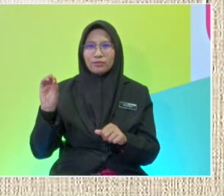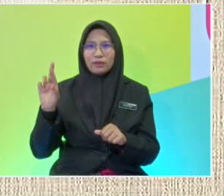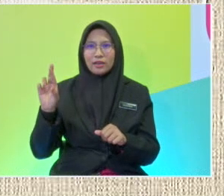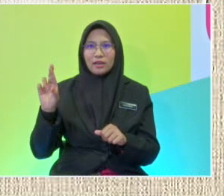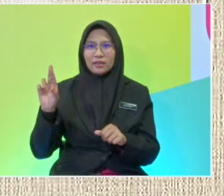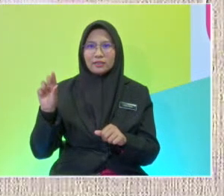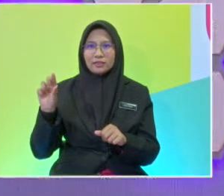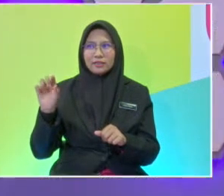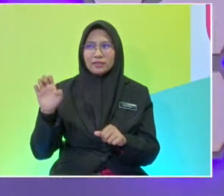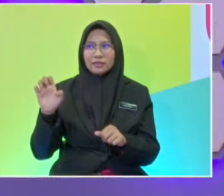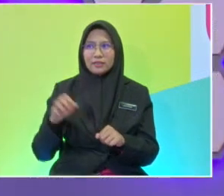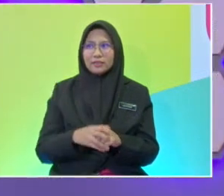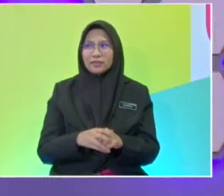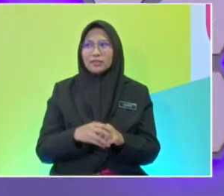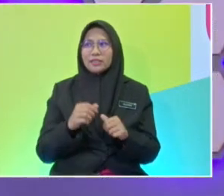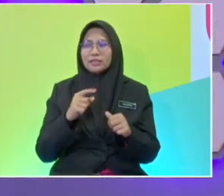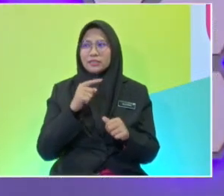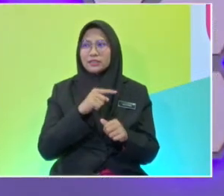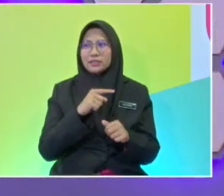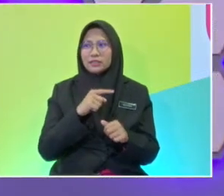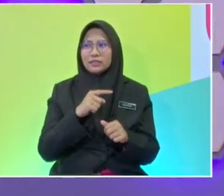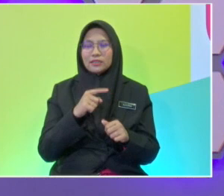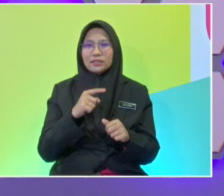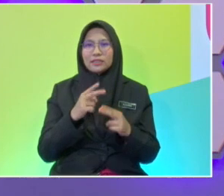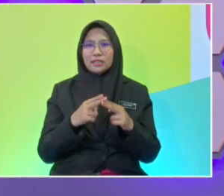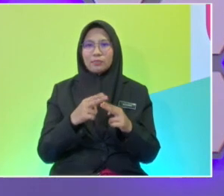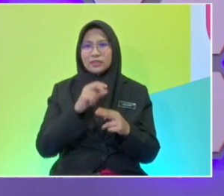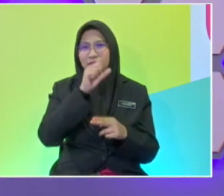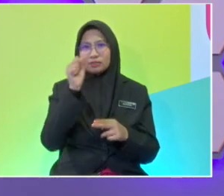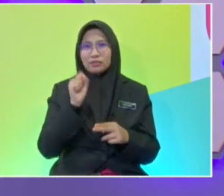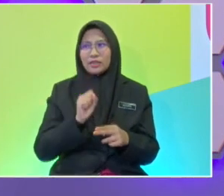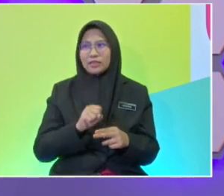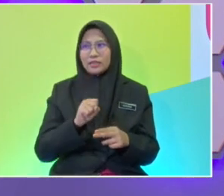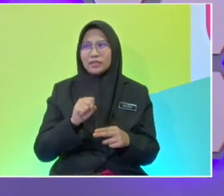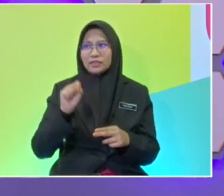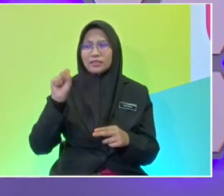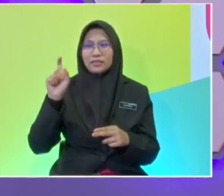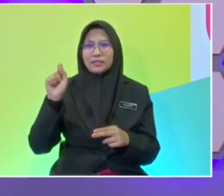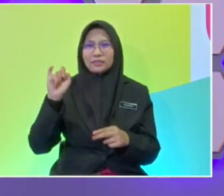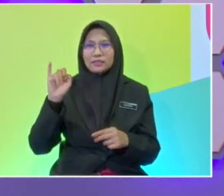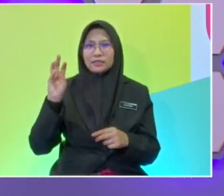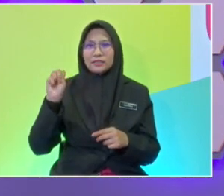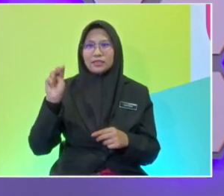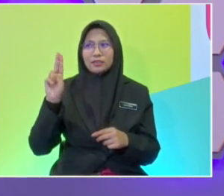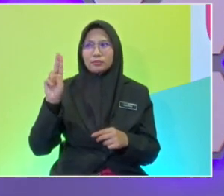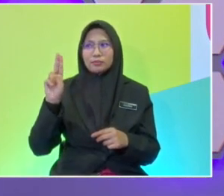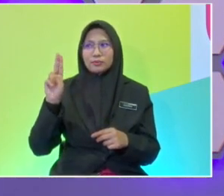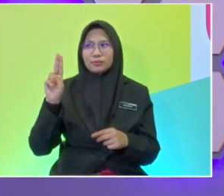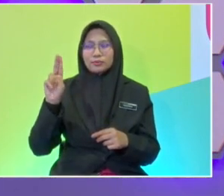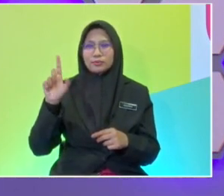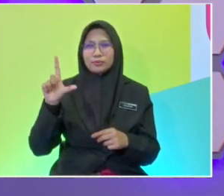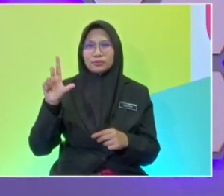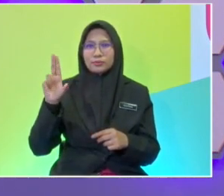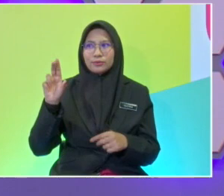dia punya rangsangan dan ya dianggap sebagai option untuk memberi pilihan jawaban yang akan